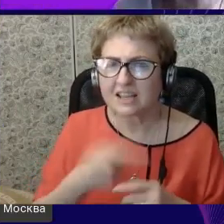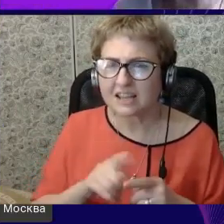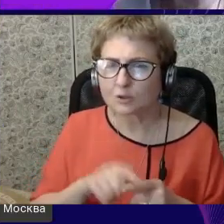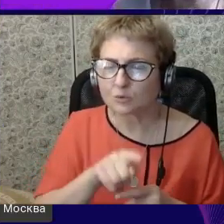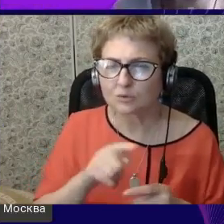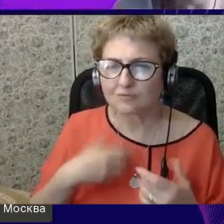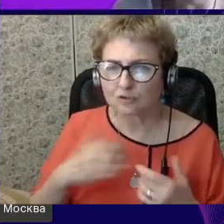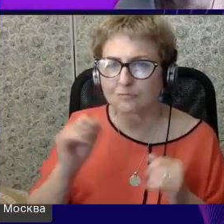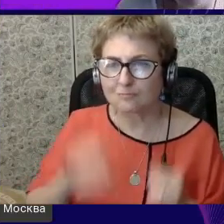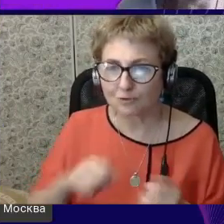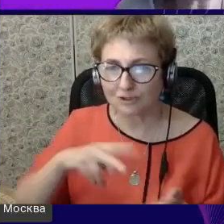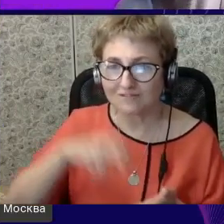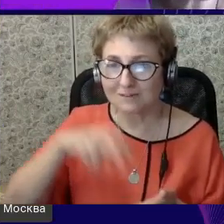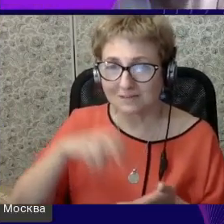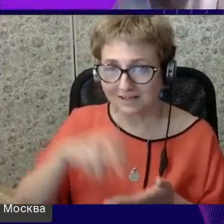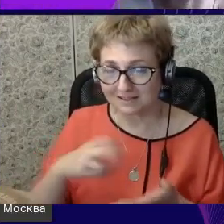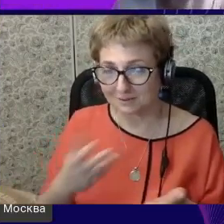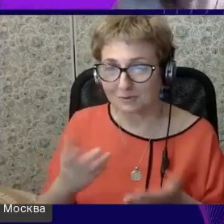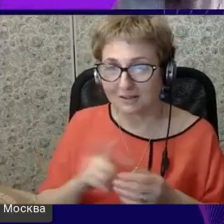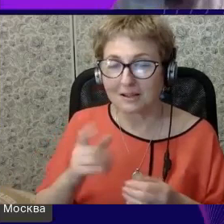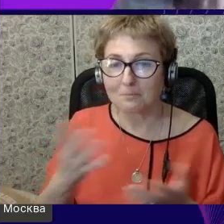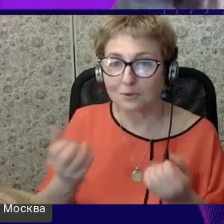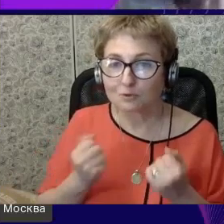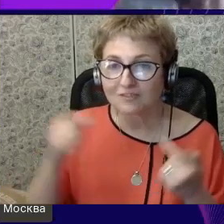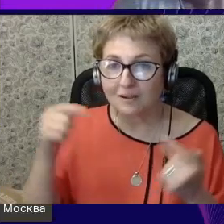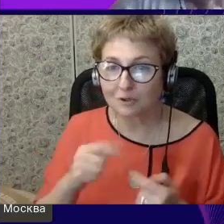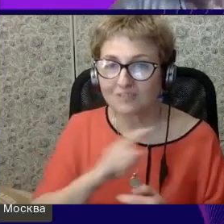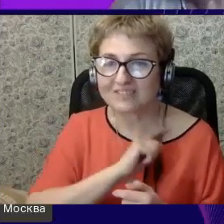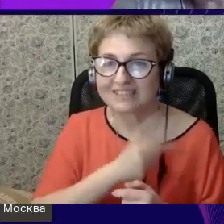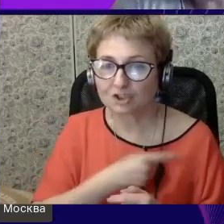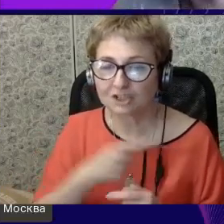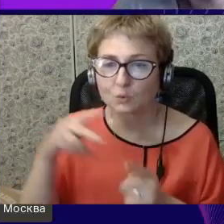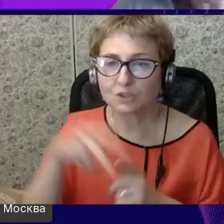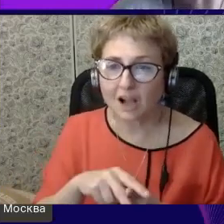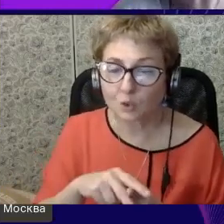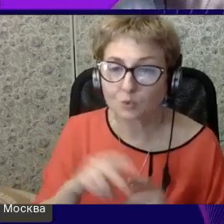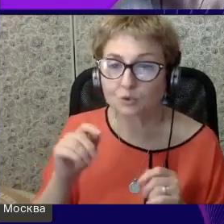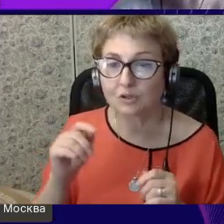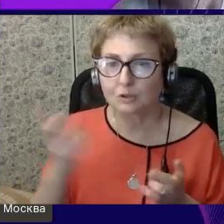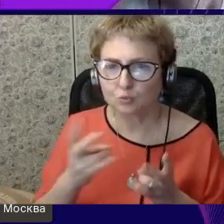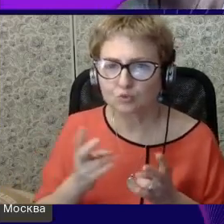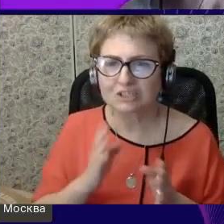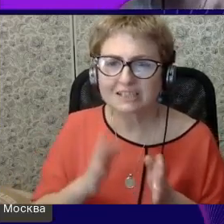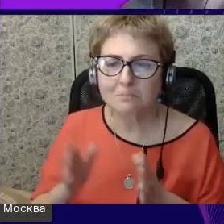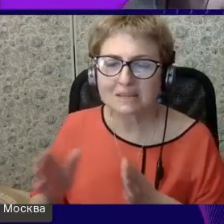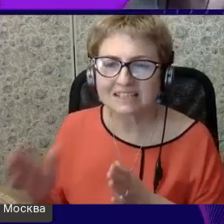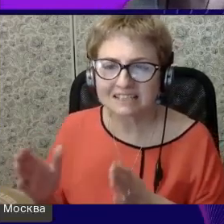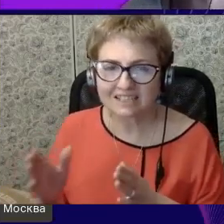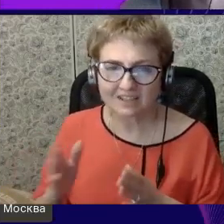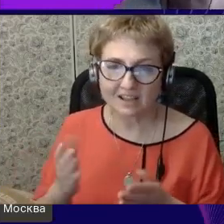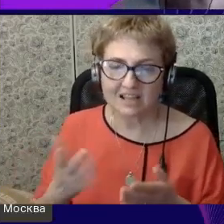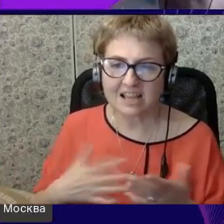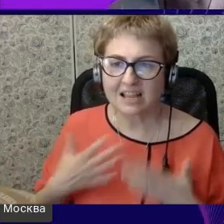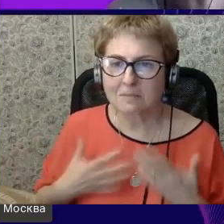говоря, повышенная тревожность, зачастую ее можно, что называется, выпрыгать. Вот, то есть, как бы, получив определенную